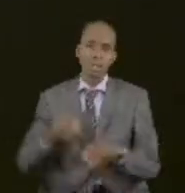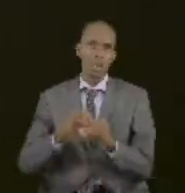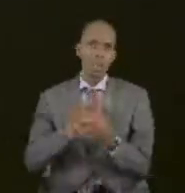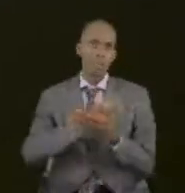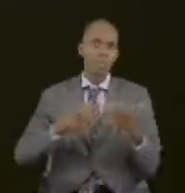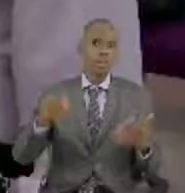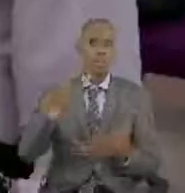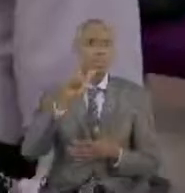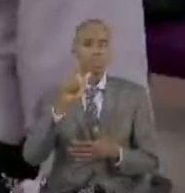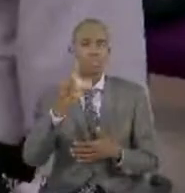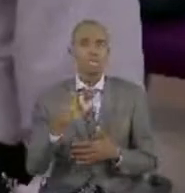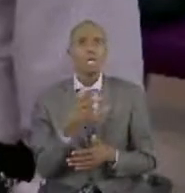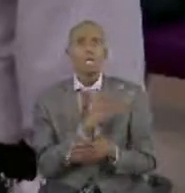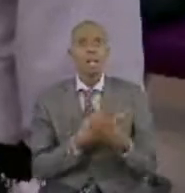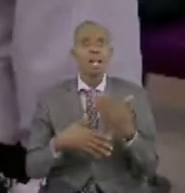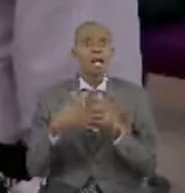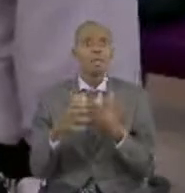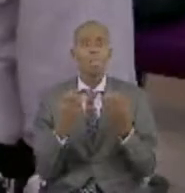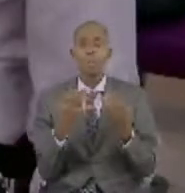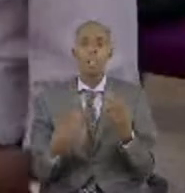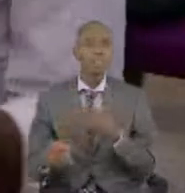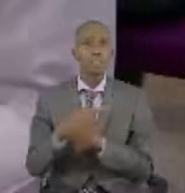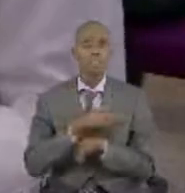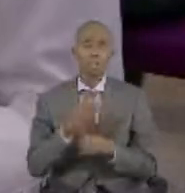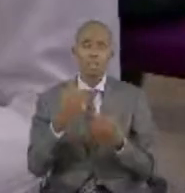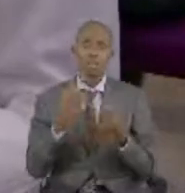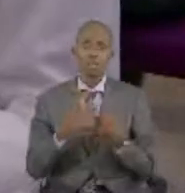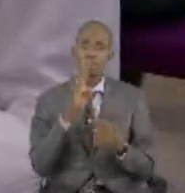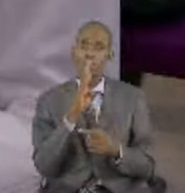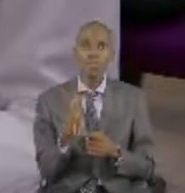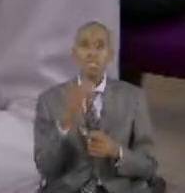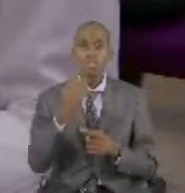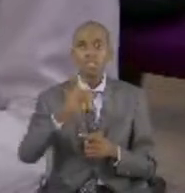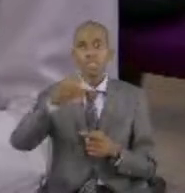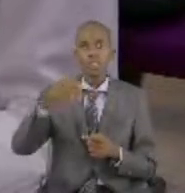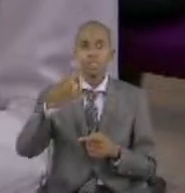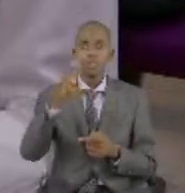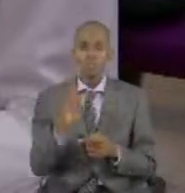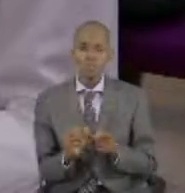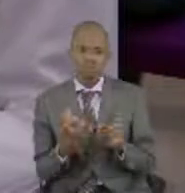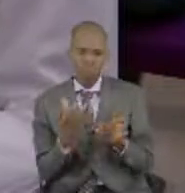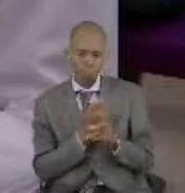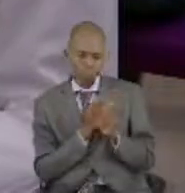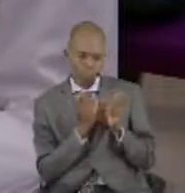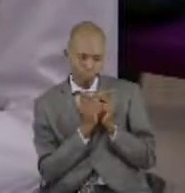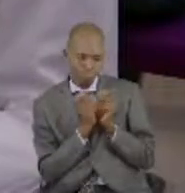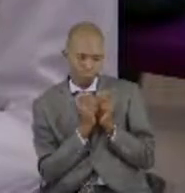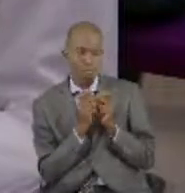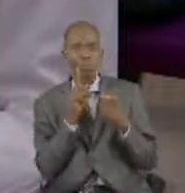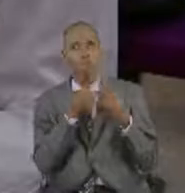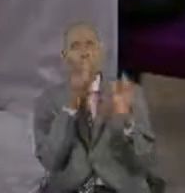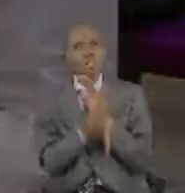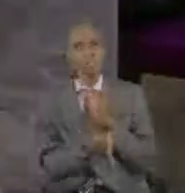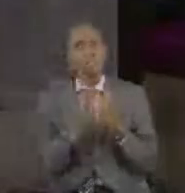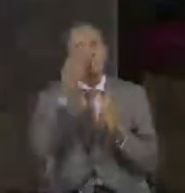verser v3 verser 23 au bout d'un certain temps les russes se concertaient pour le tuer ils